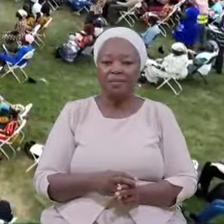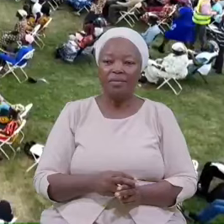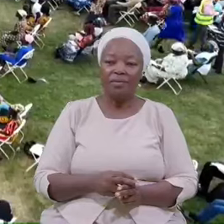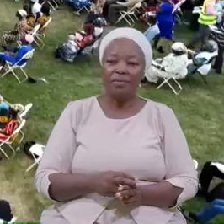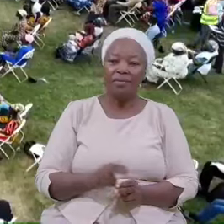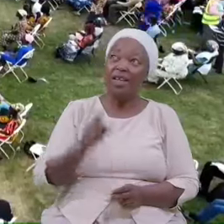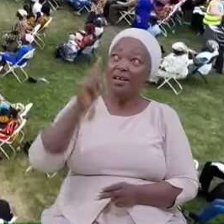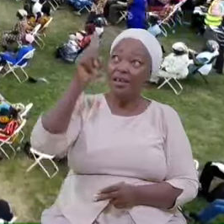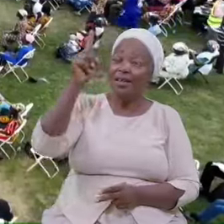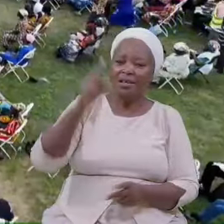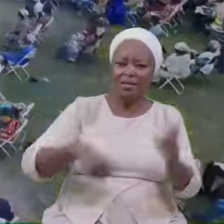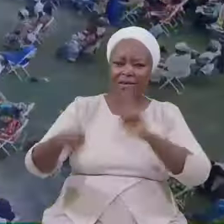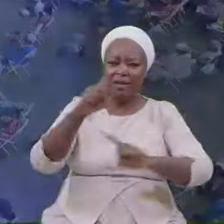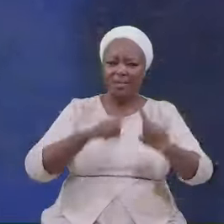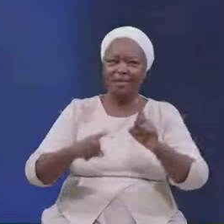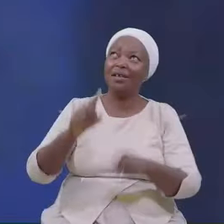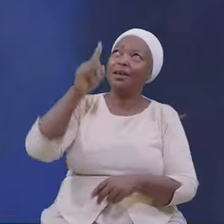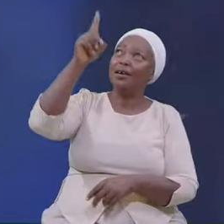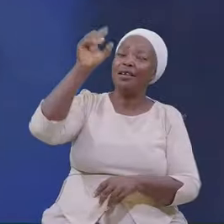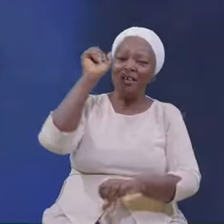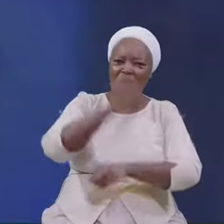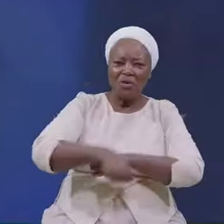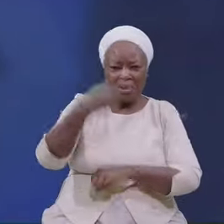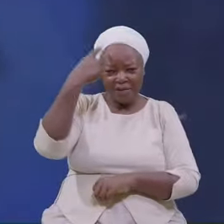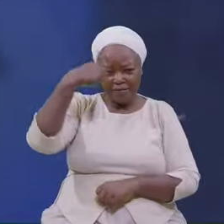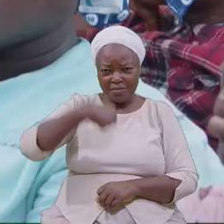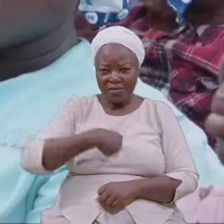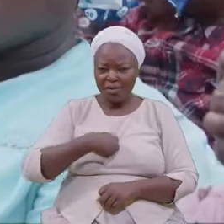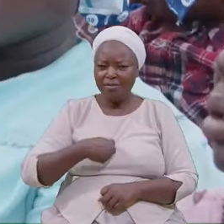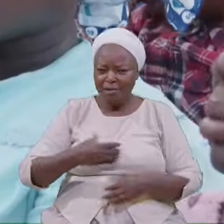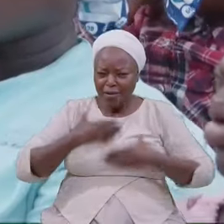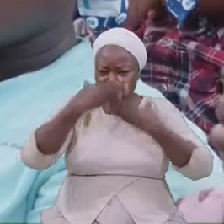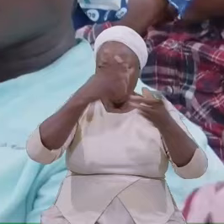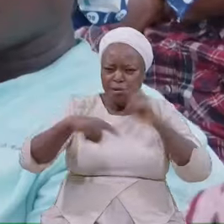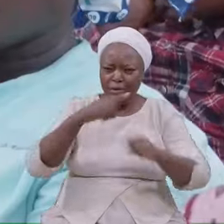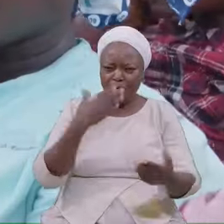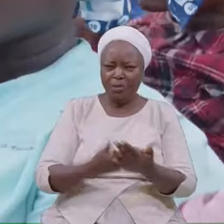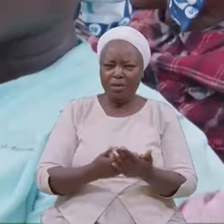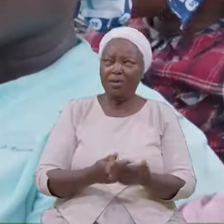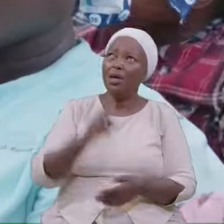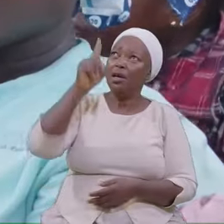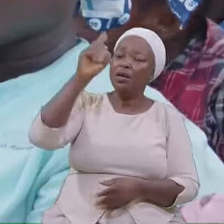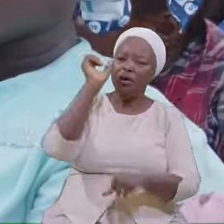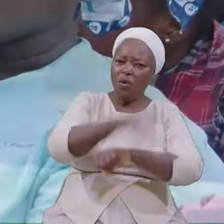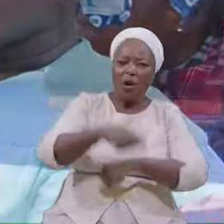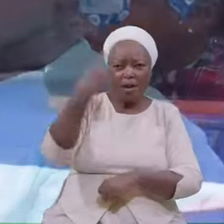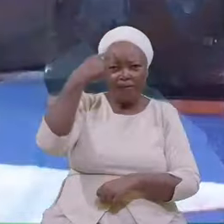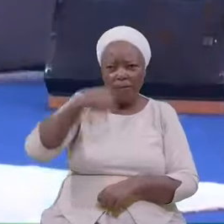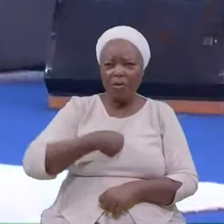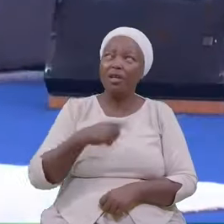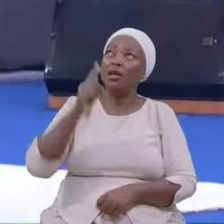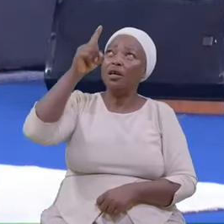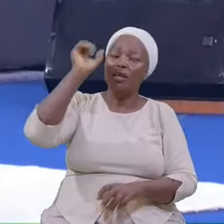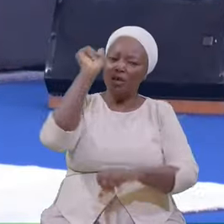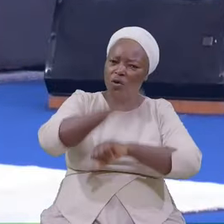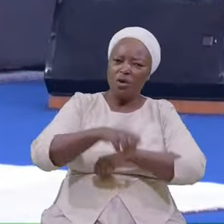vaincu pour vous. For me. Il a vaincu pour moi. Il faut le répéter. Il a vaincu pour moi.